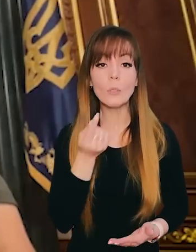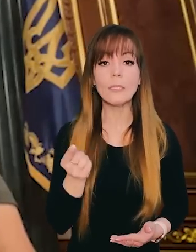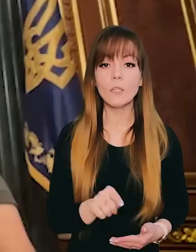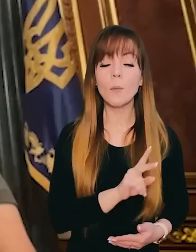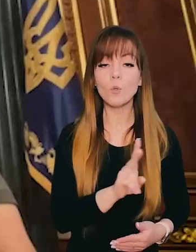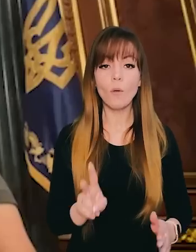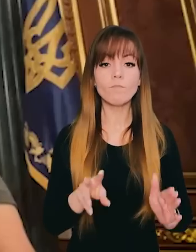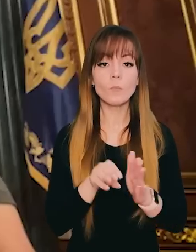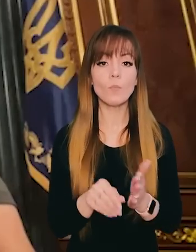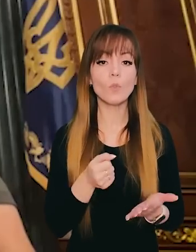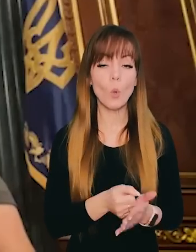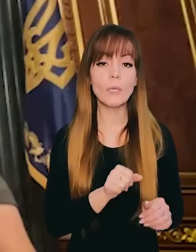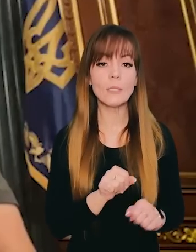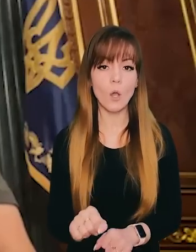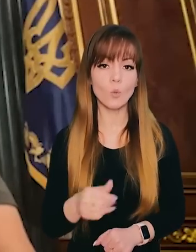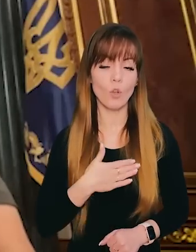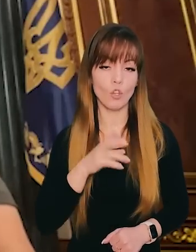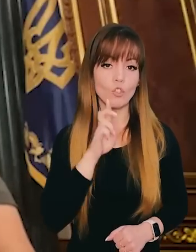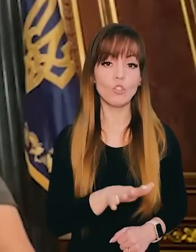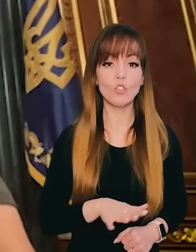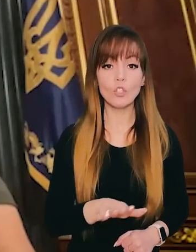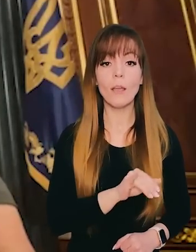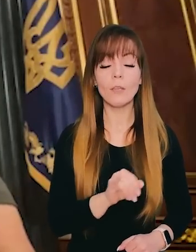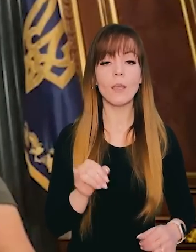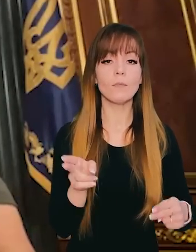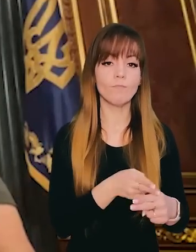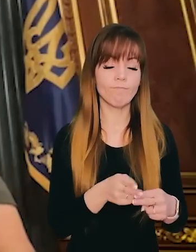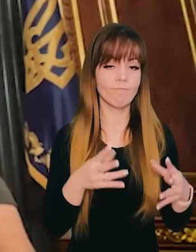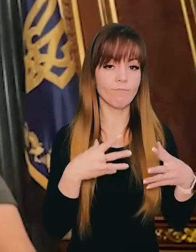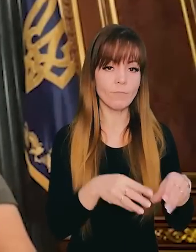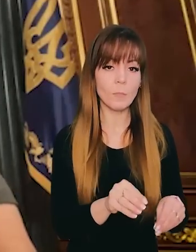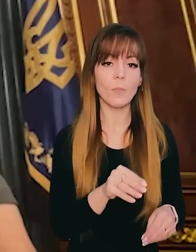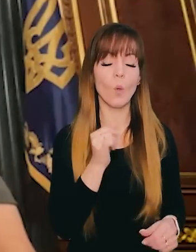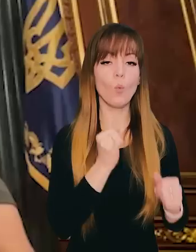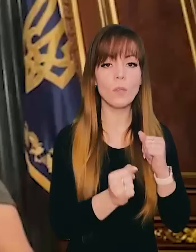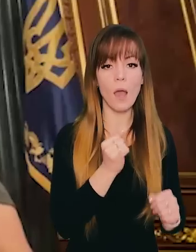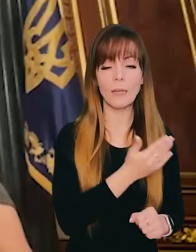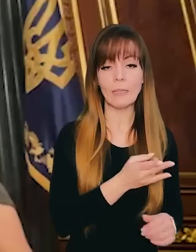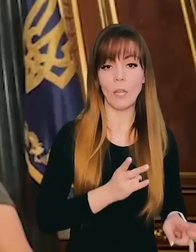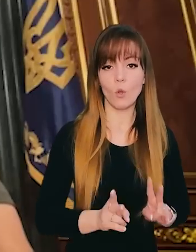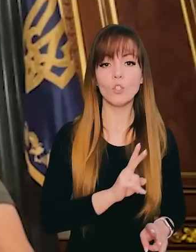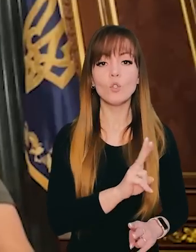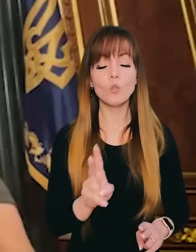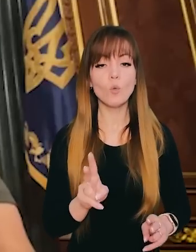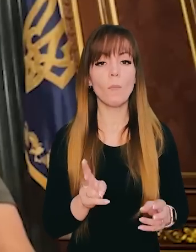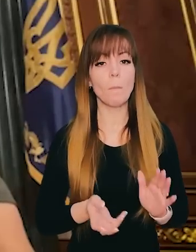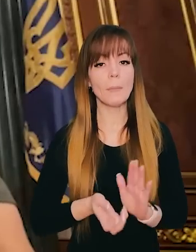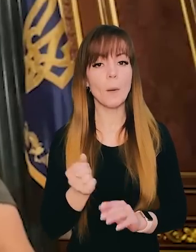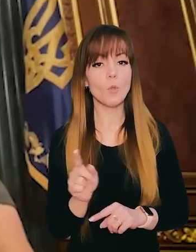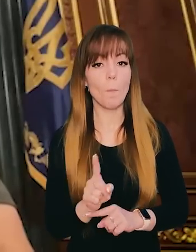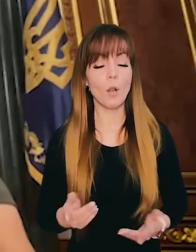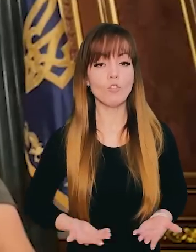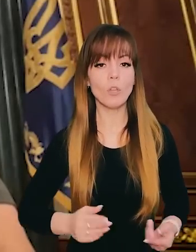Дякуйте тим хто залучений до захисту нашої держави та до ліквідації наслідків ударів терористів хто